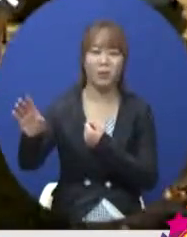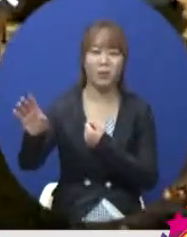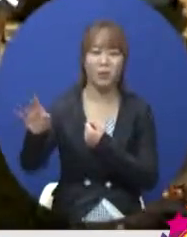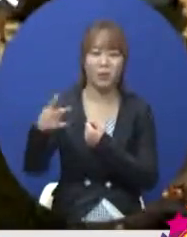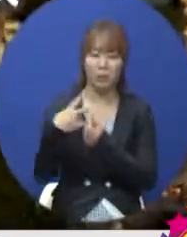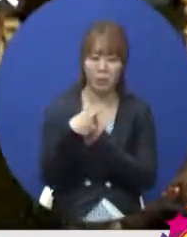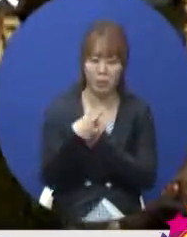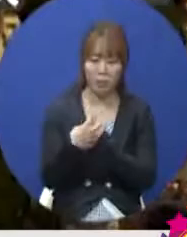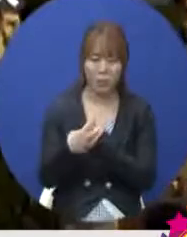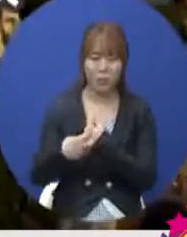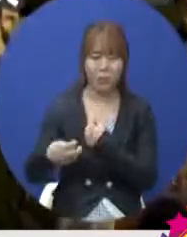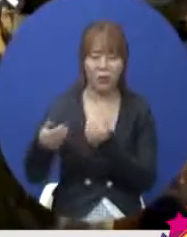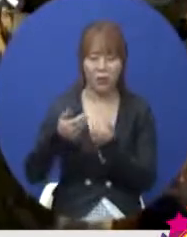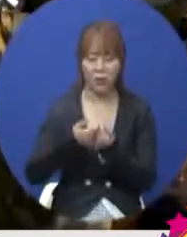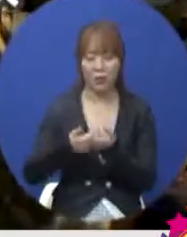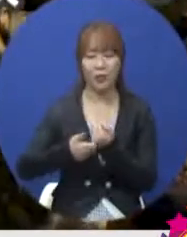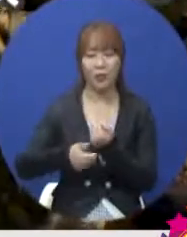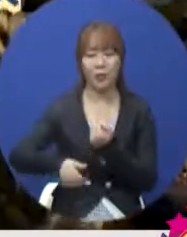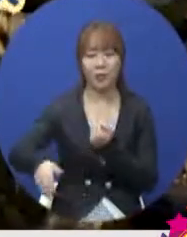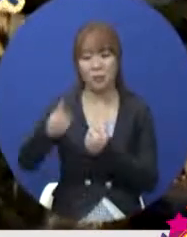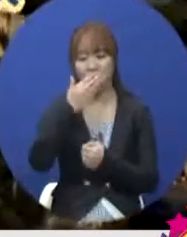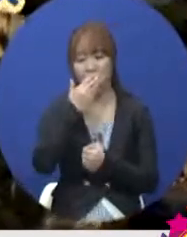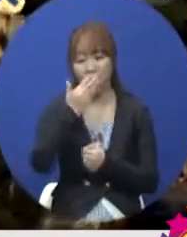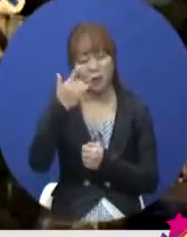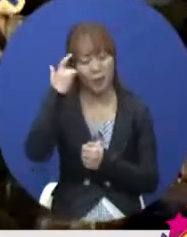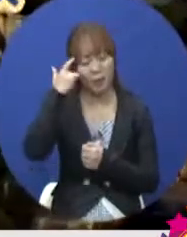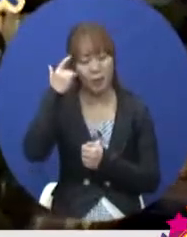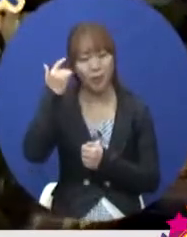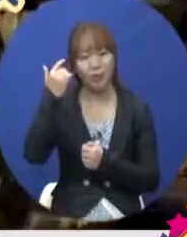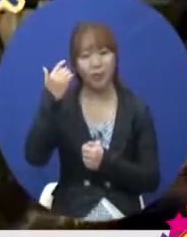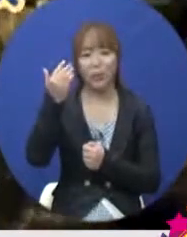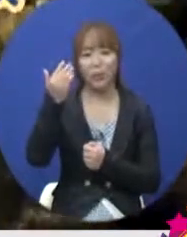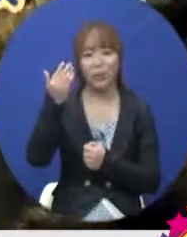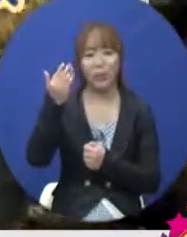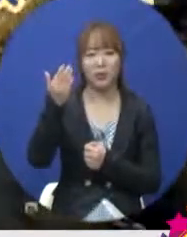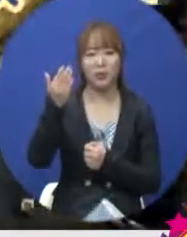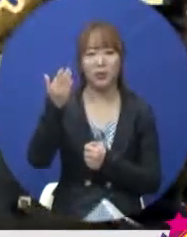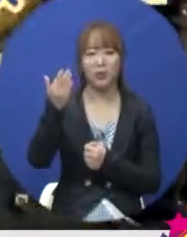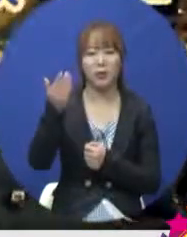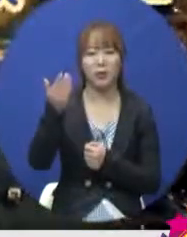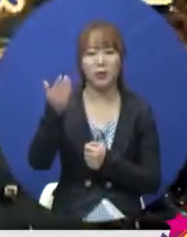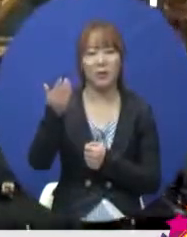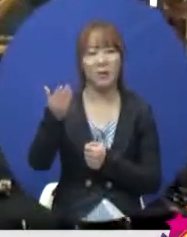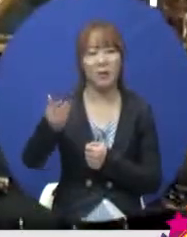미워졌다고 갈 수 있나요